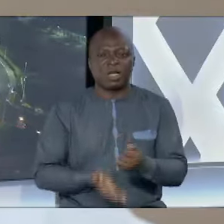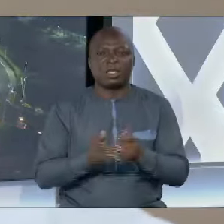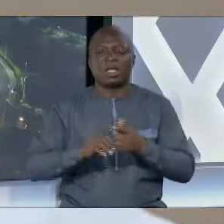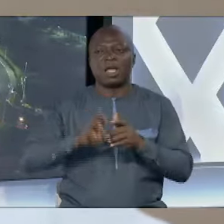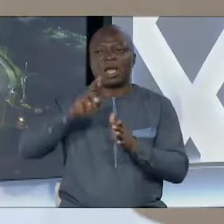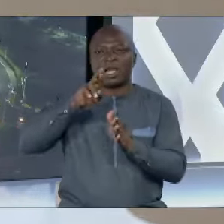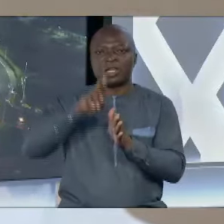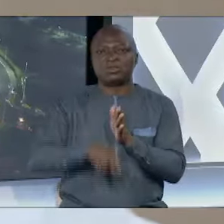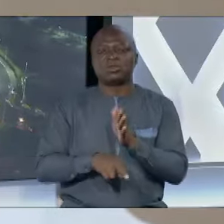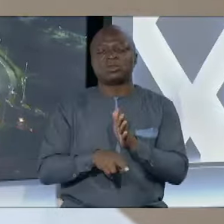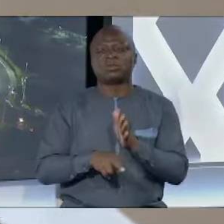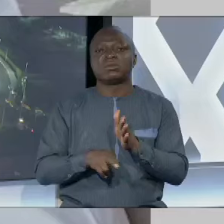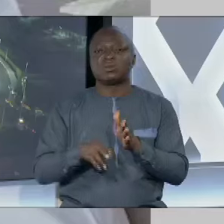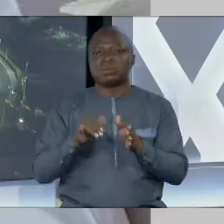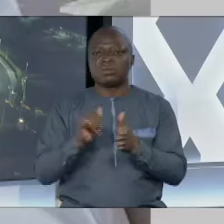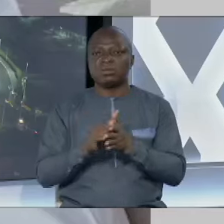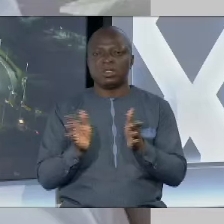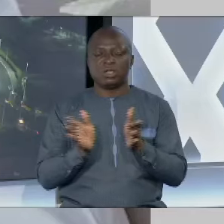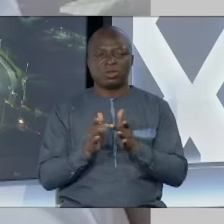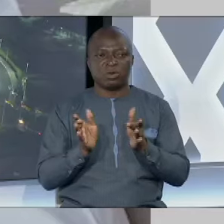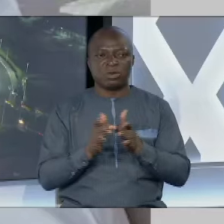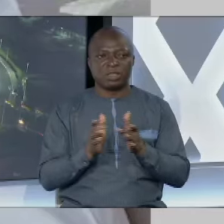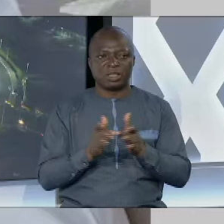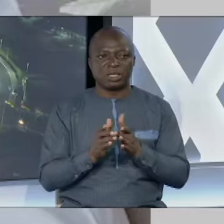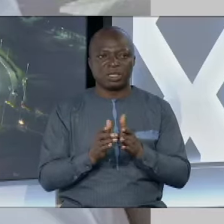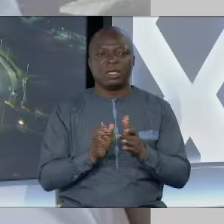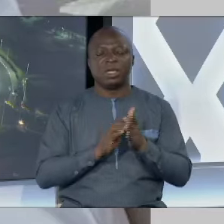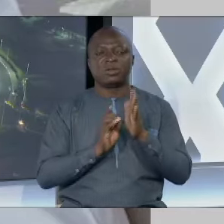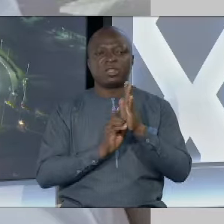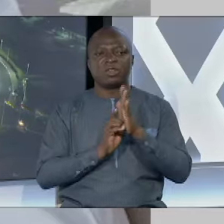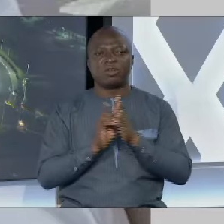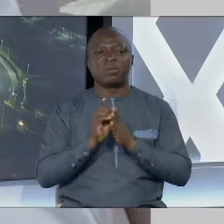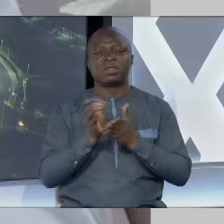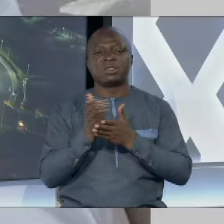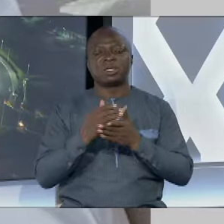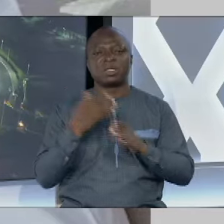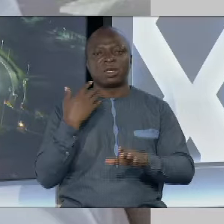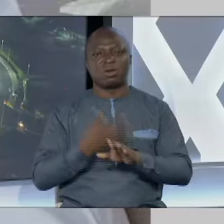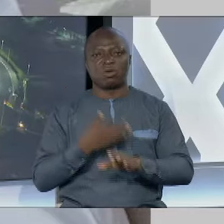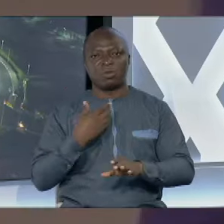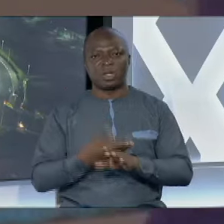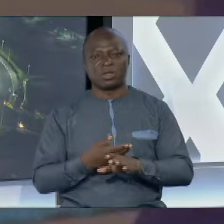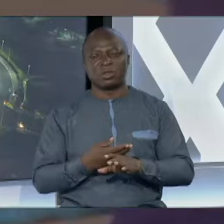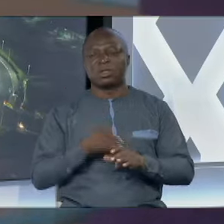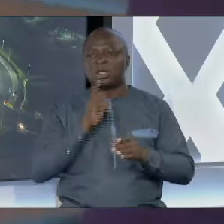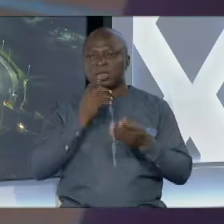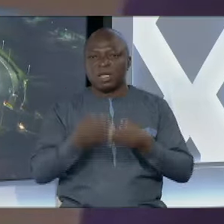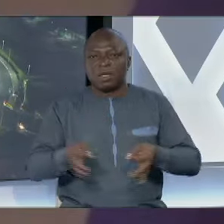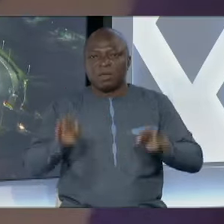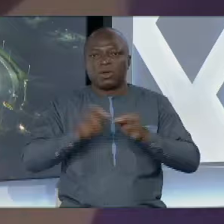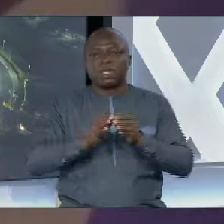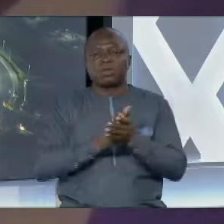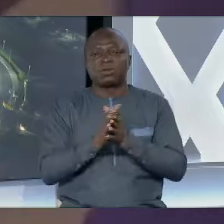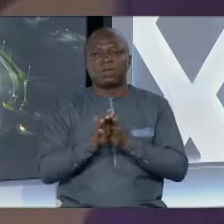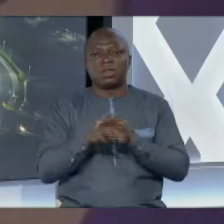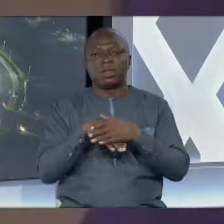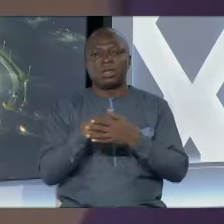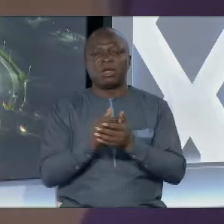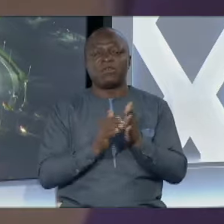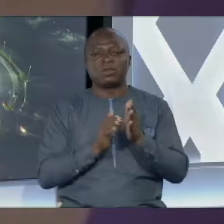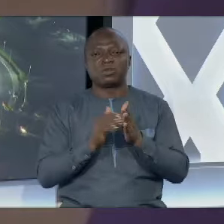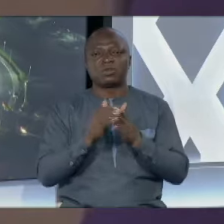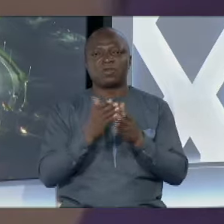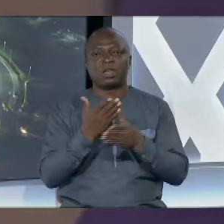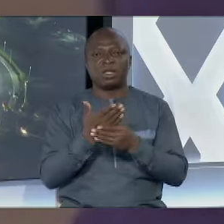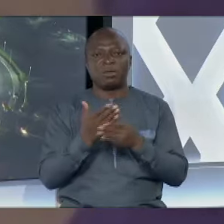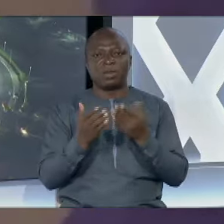le risque de contracter la grippe et de développer des complications. Il est important de se laver régulièrement les mains,